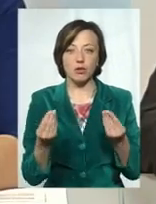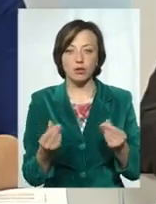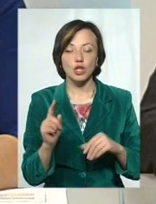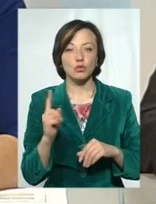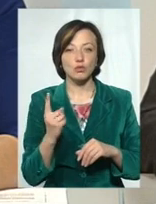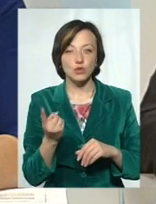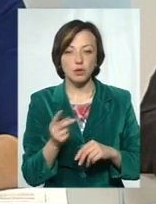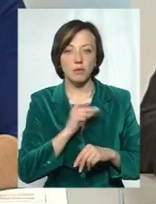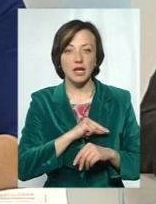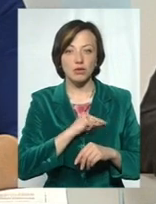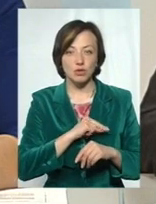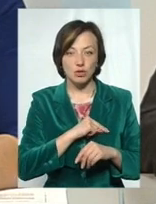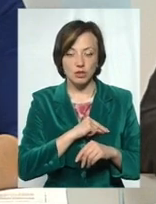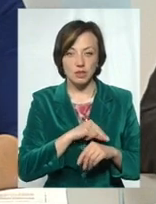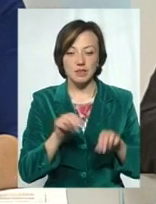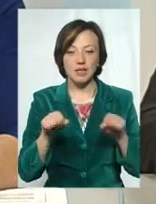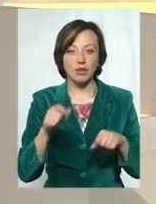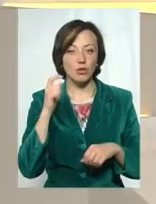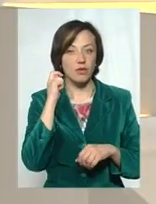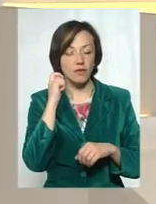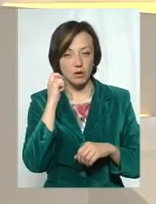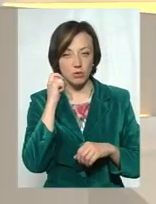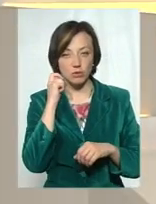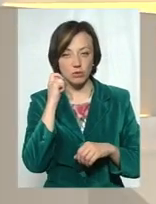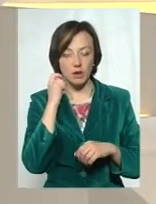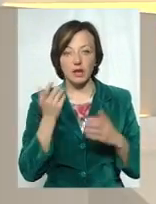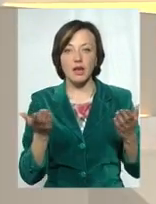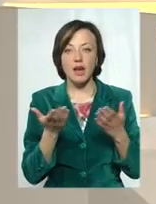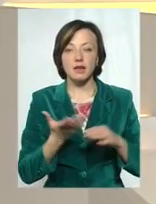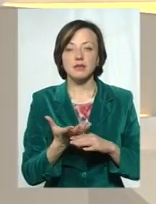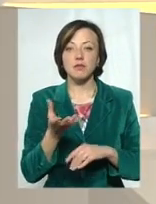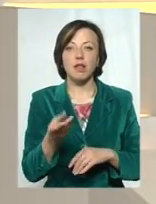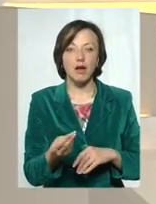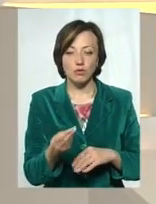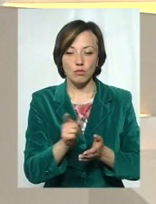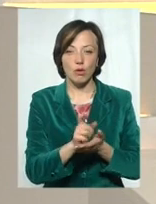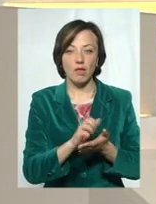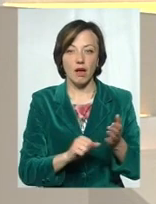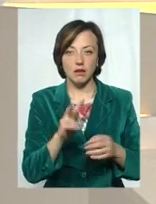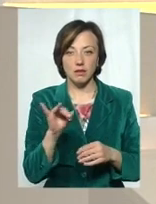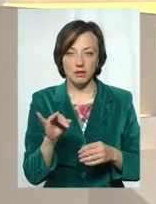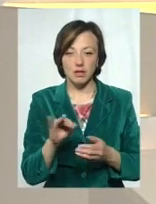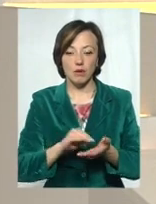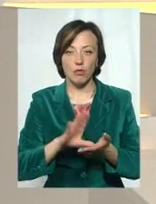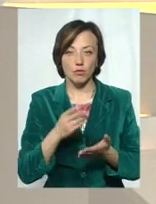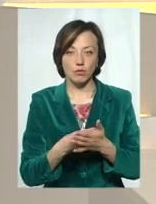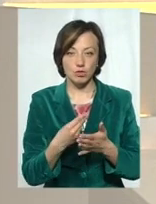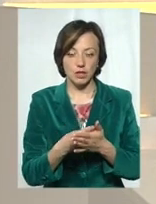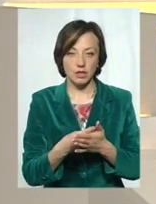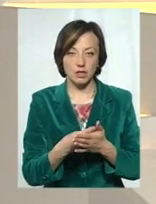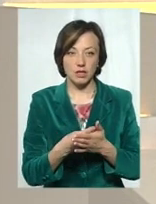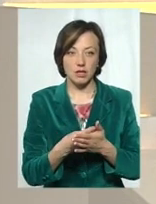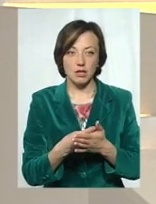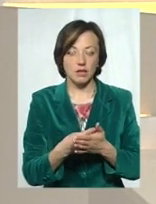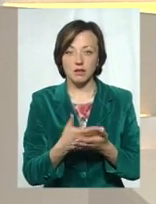що працюючих працездатного віку, які сплачують ті податки, які наповнюють той бюджет,